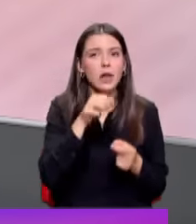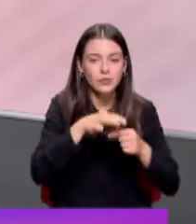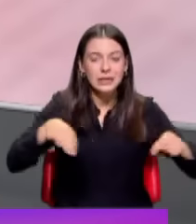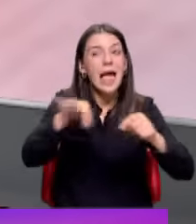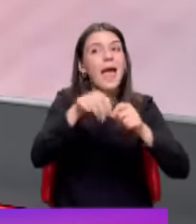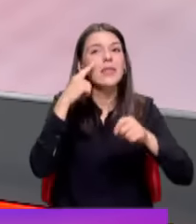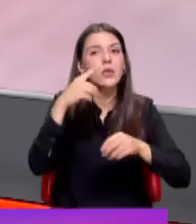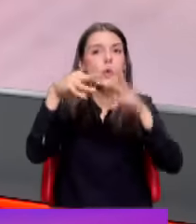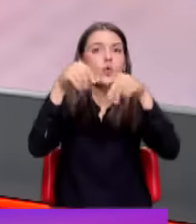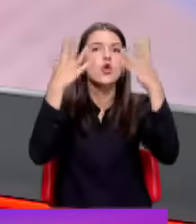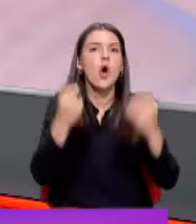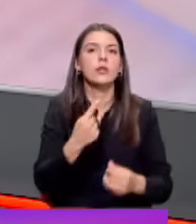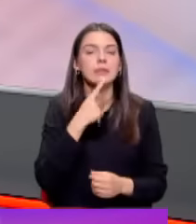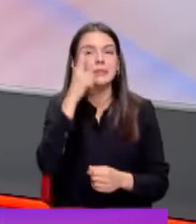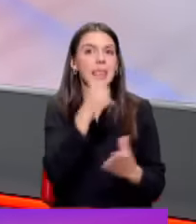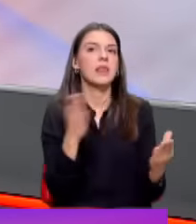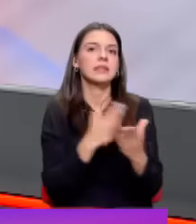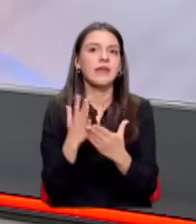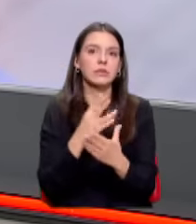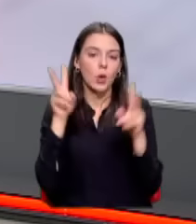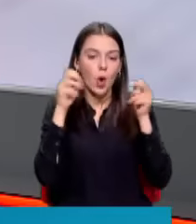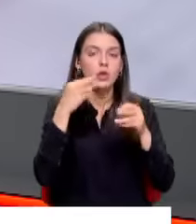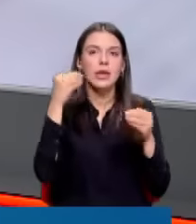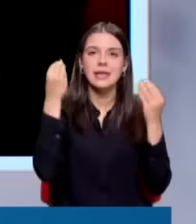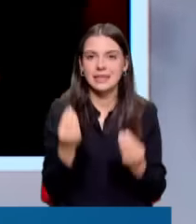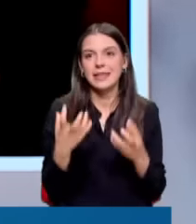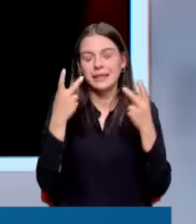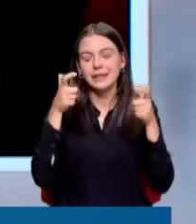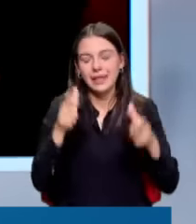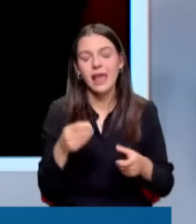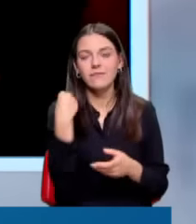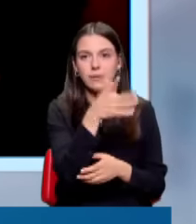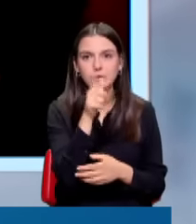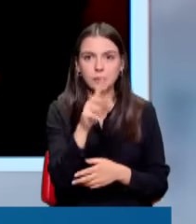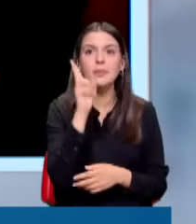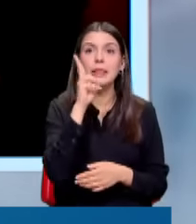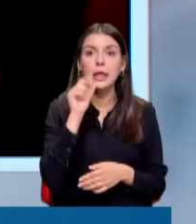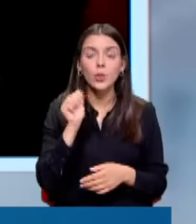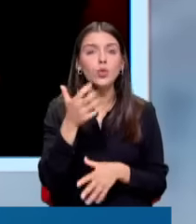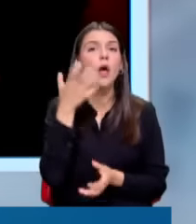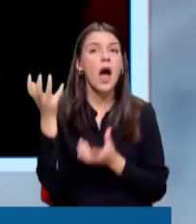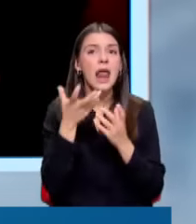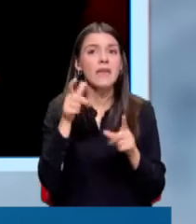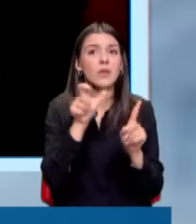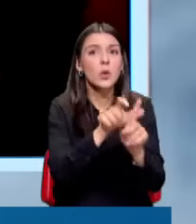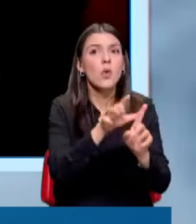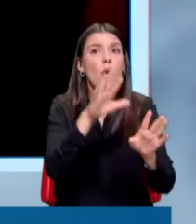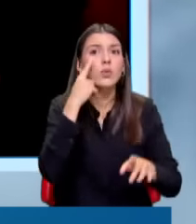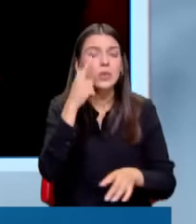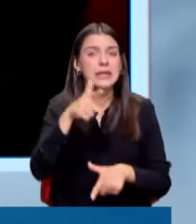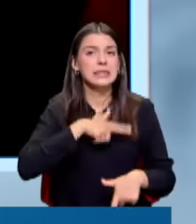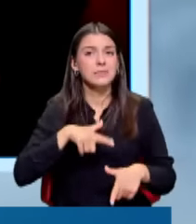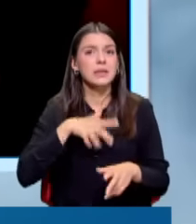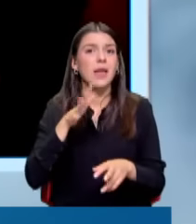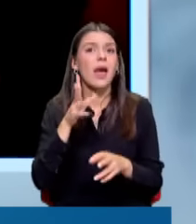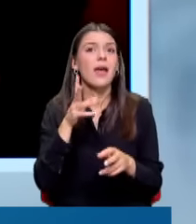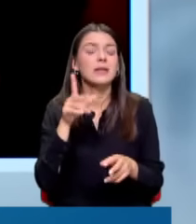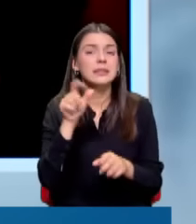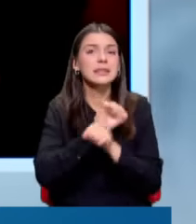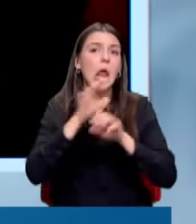bugün ilk sayfasından konuya yer vererek. İki gündür alevlerin esir aldığı İzmir'de hasar büyük. Rüzgarın da etkisiyle yayılan